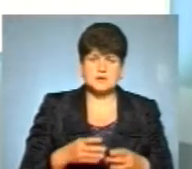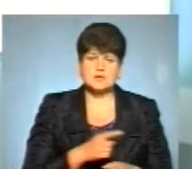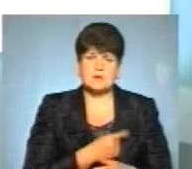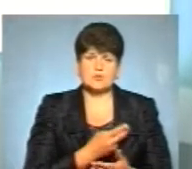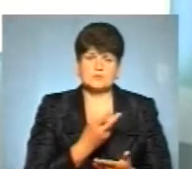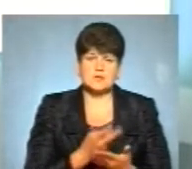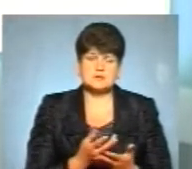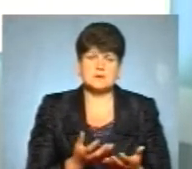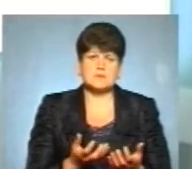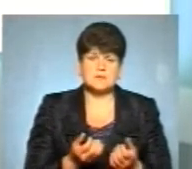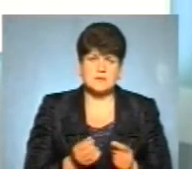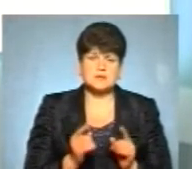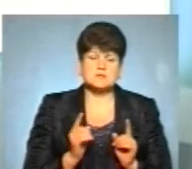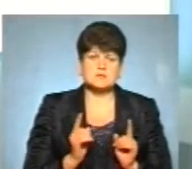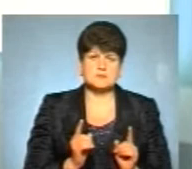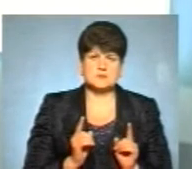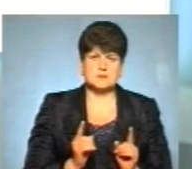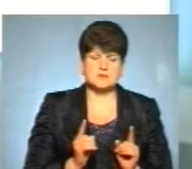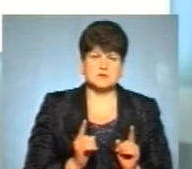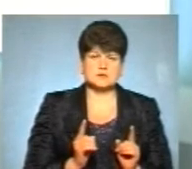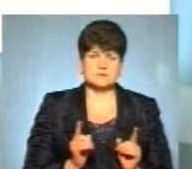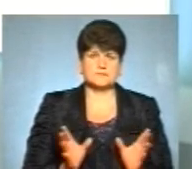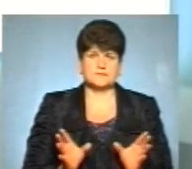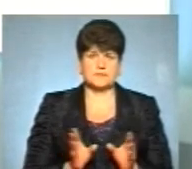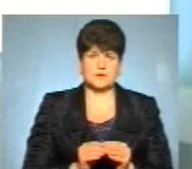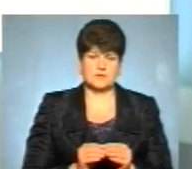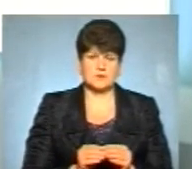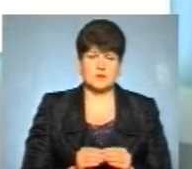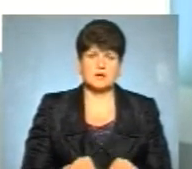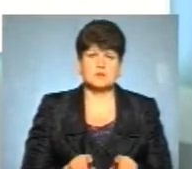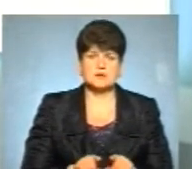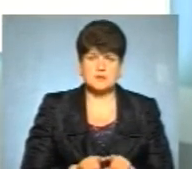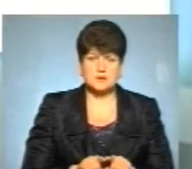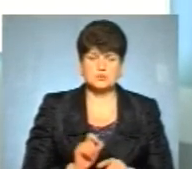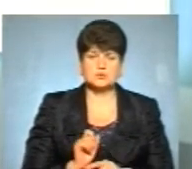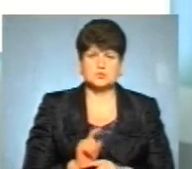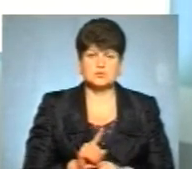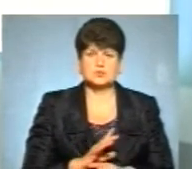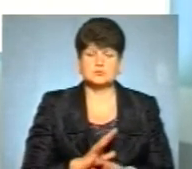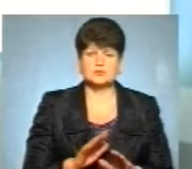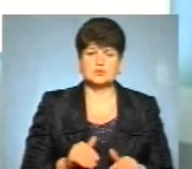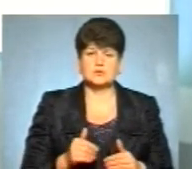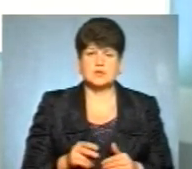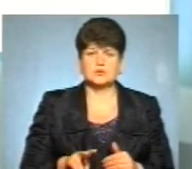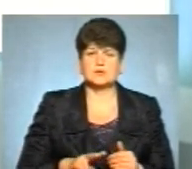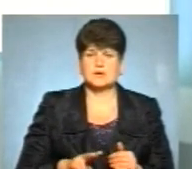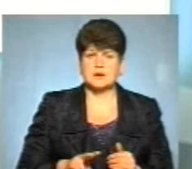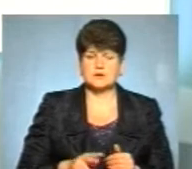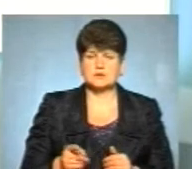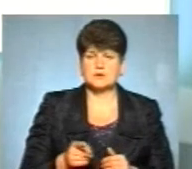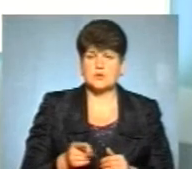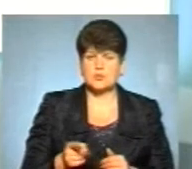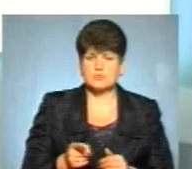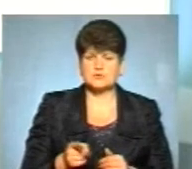госпіталізації приймається виключно канцелярно. Ну і також доручення було дано директору